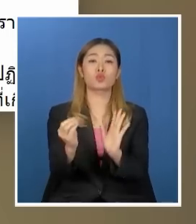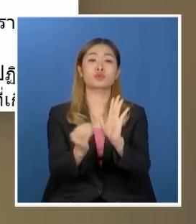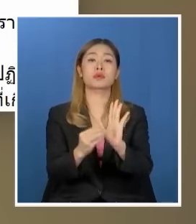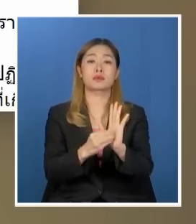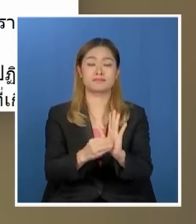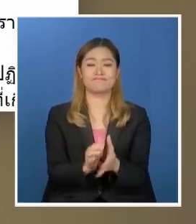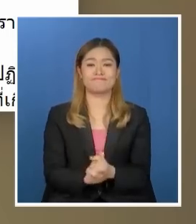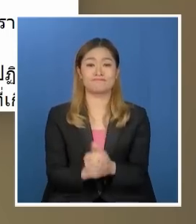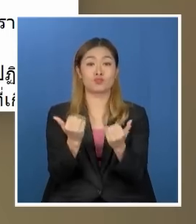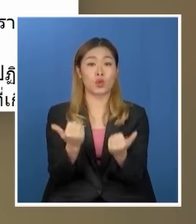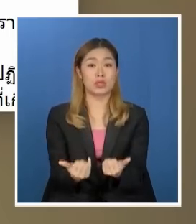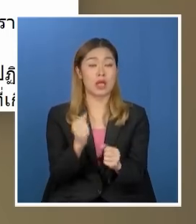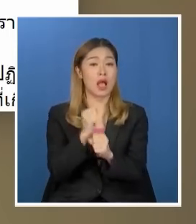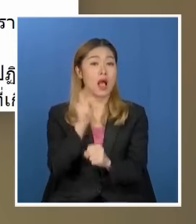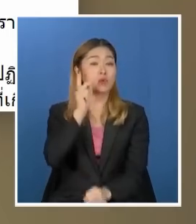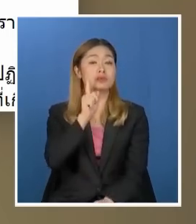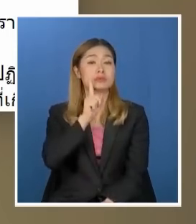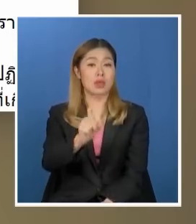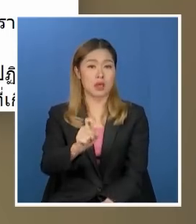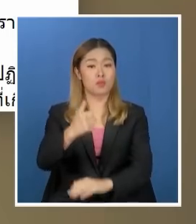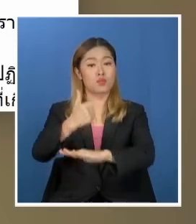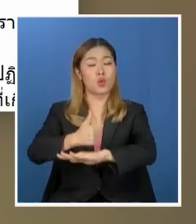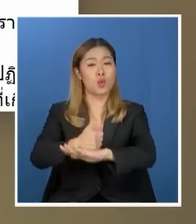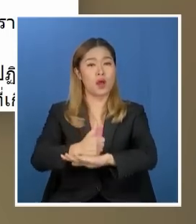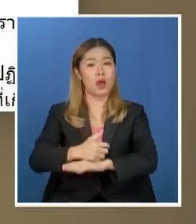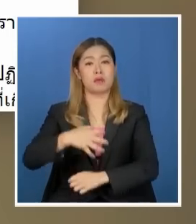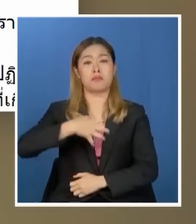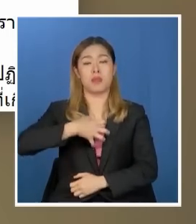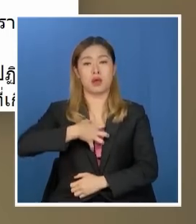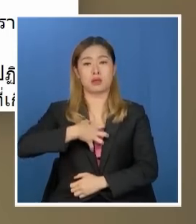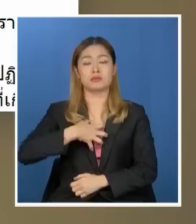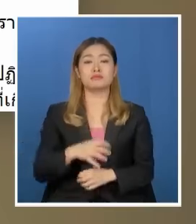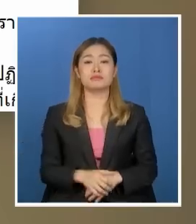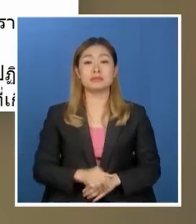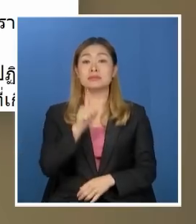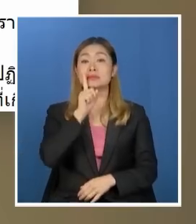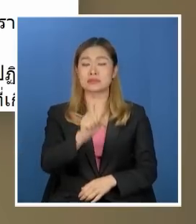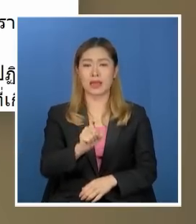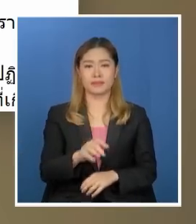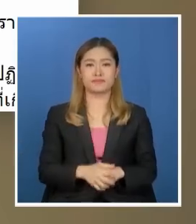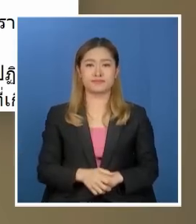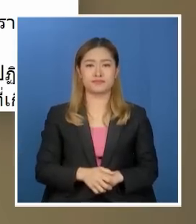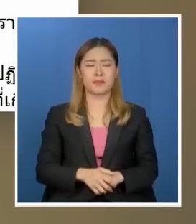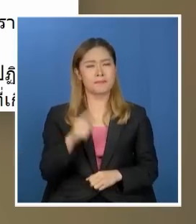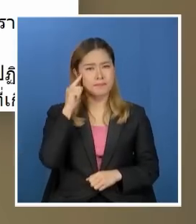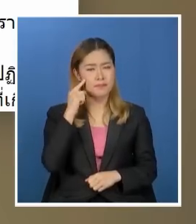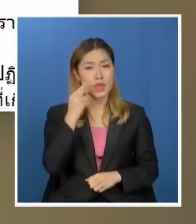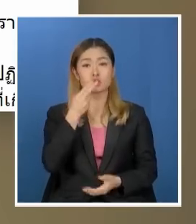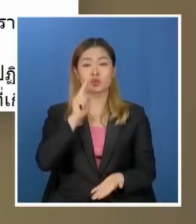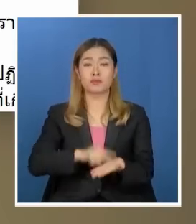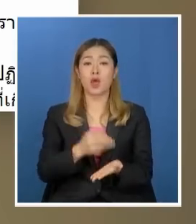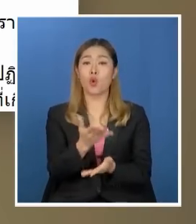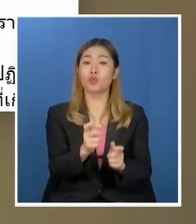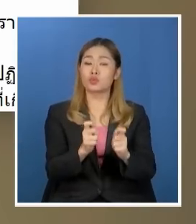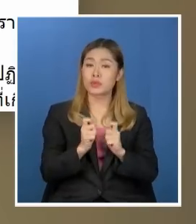นะครับเพราะฉะนั้นผู้สื่อข่าวก็เลยต้องไปถามท่านผู้ว่าชัชชาติสิทธิพันธุ์นะฮะประเด็นนี้ต้องแยกกันว่ามันมีหนังสือของ